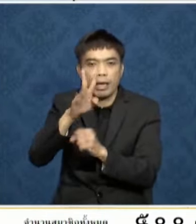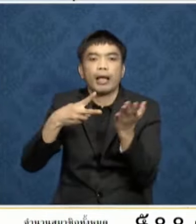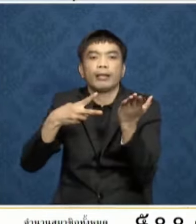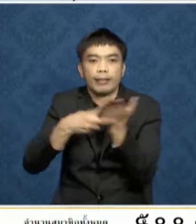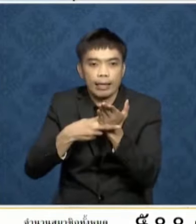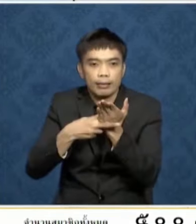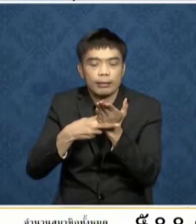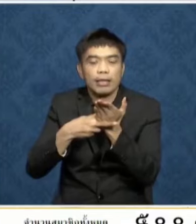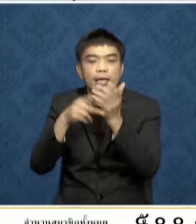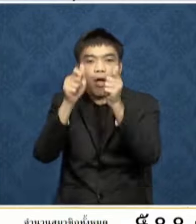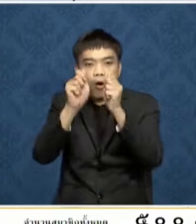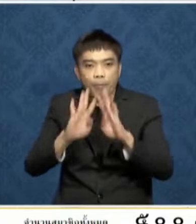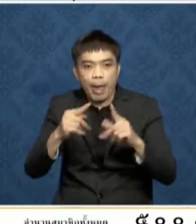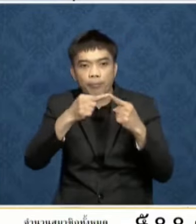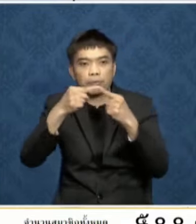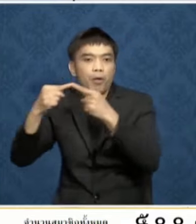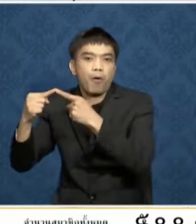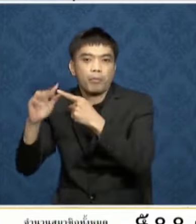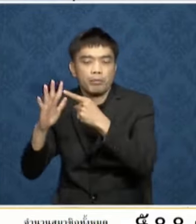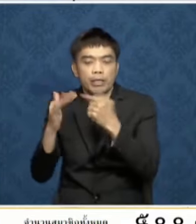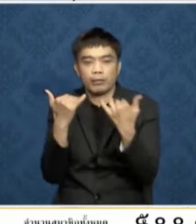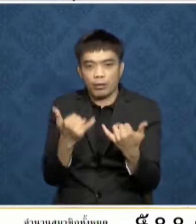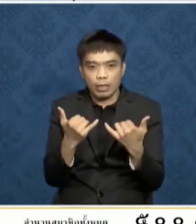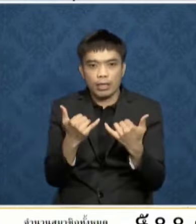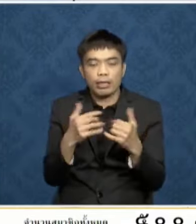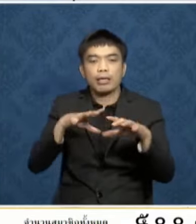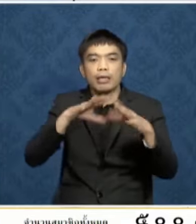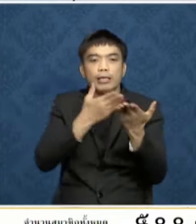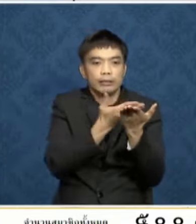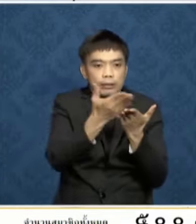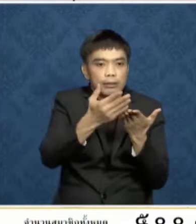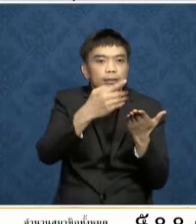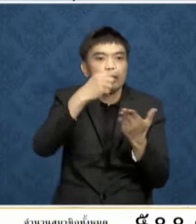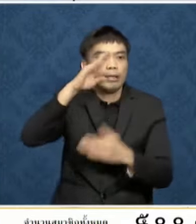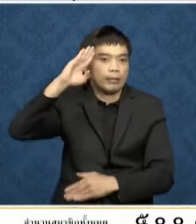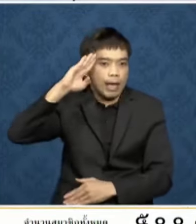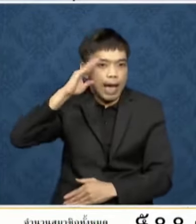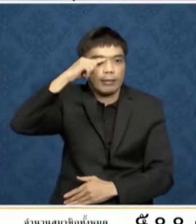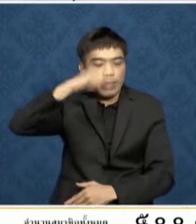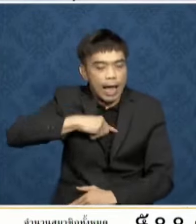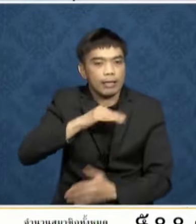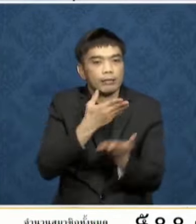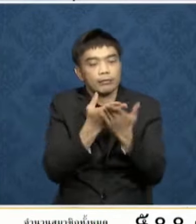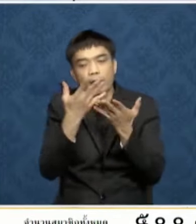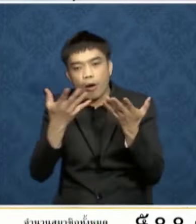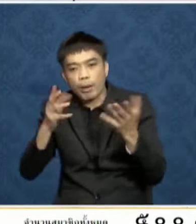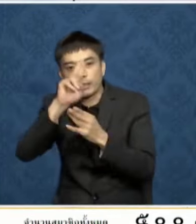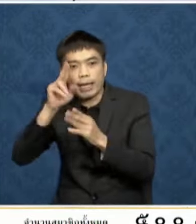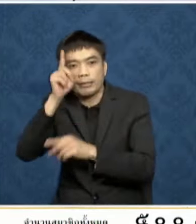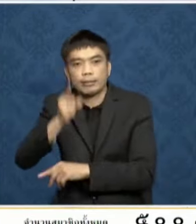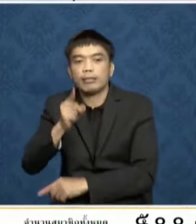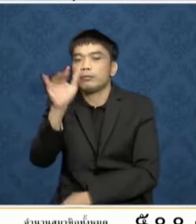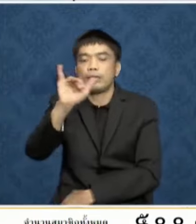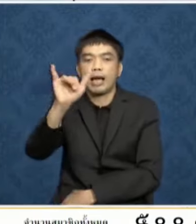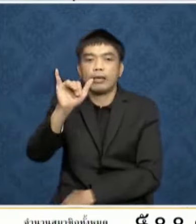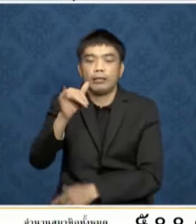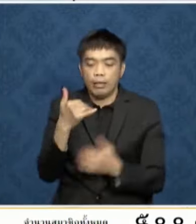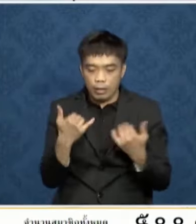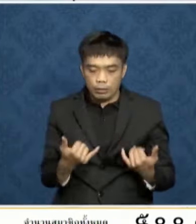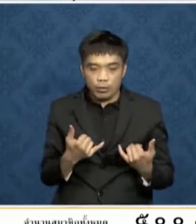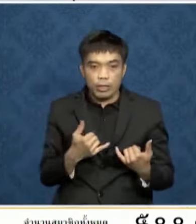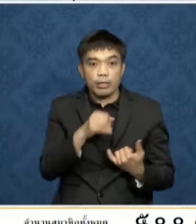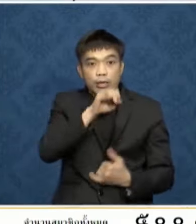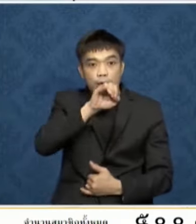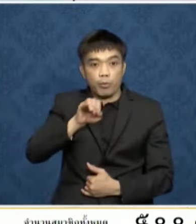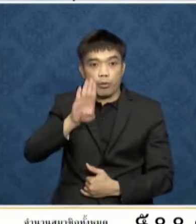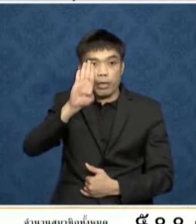จถทกวนนี้ ยังไม่ได้มีการบจเข้าประจำการภายในกองทัพเลยและช่งนี้เอง สอปอยกกำลังรพัฒนาอาวุกัอบิษัทหนึงอยู่ คอบิัท W